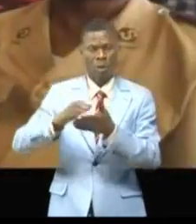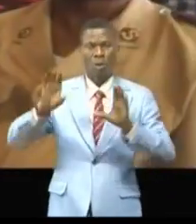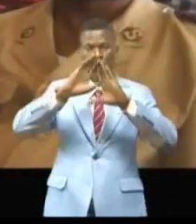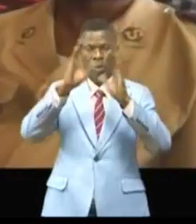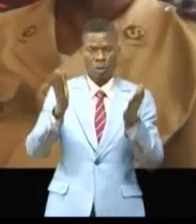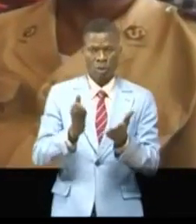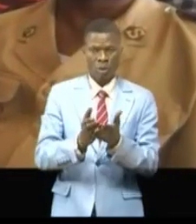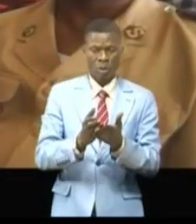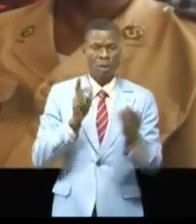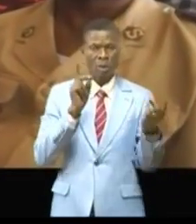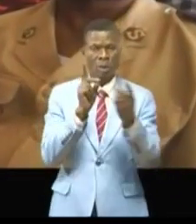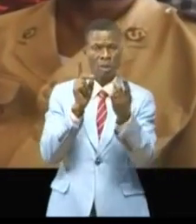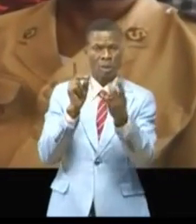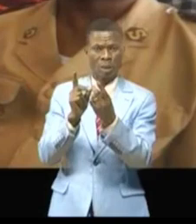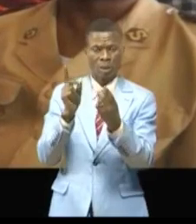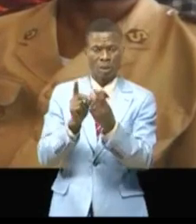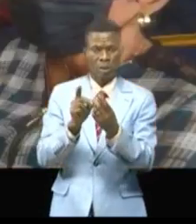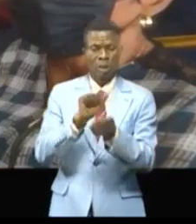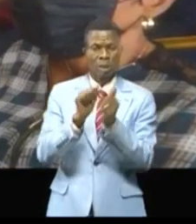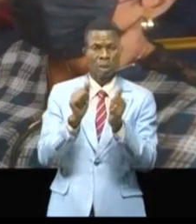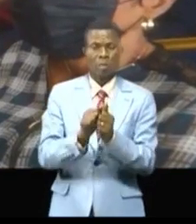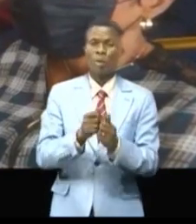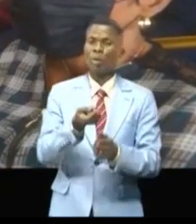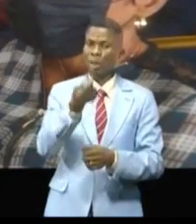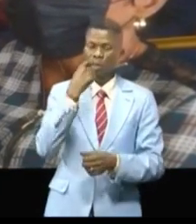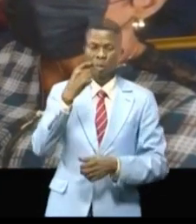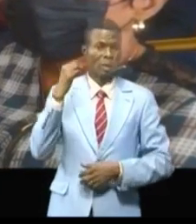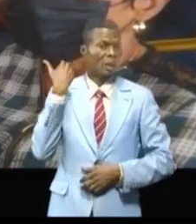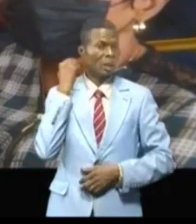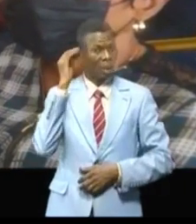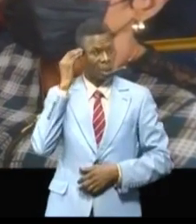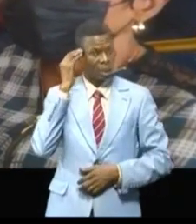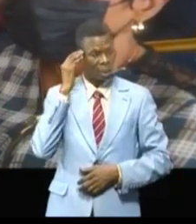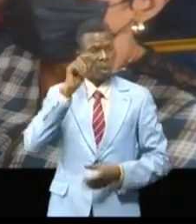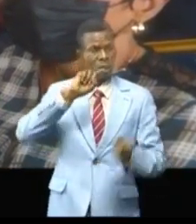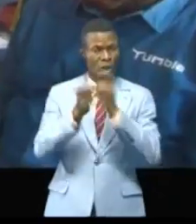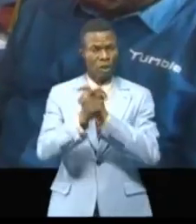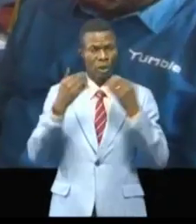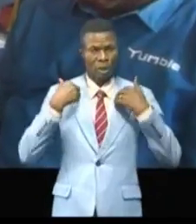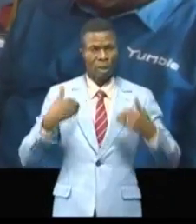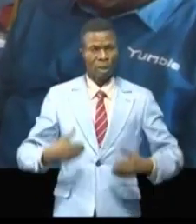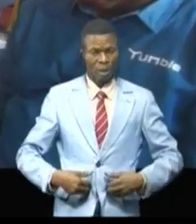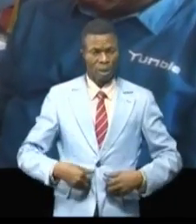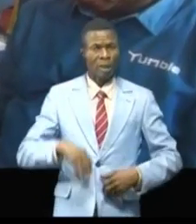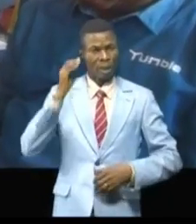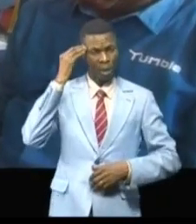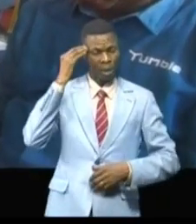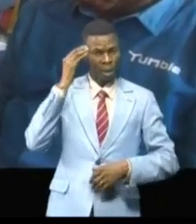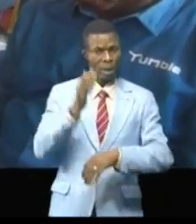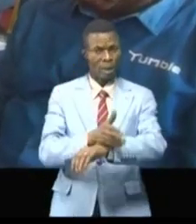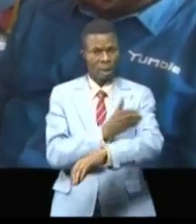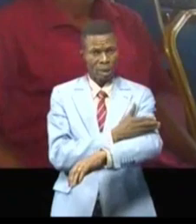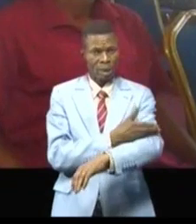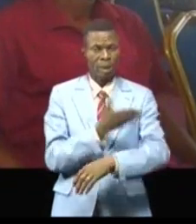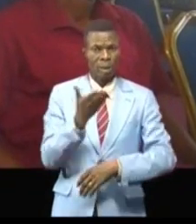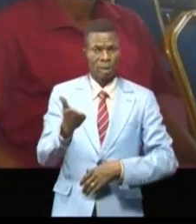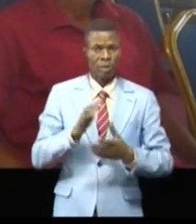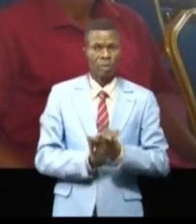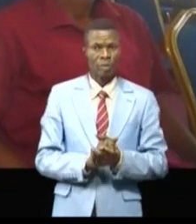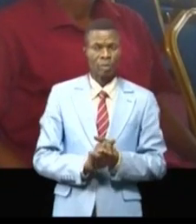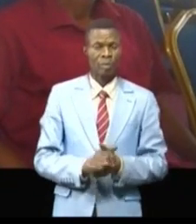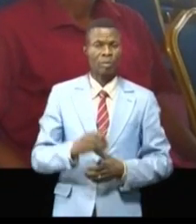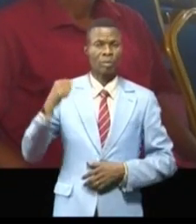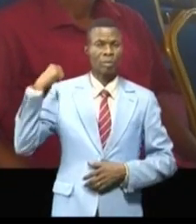de proximité des antirétroviraux afin d'améliorer la santé de PVVIH et leur mieux-être. André